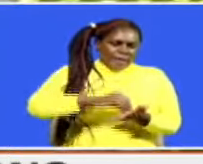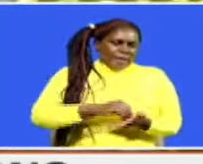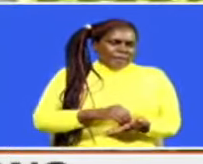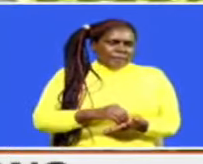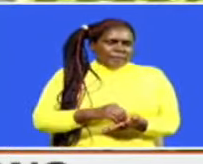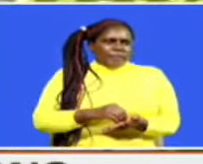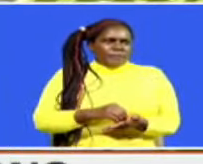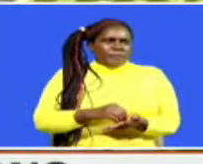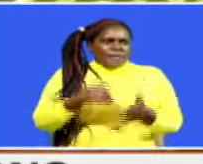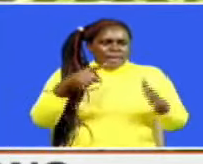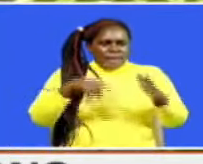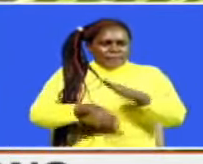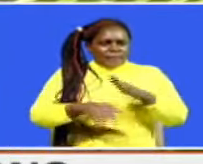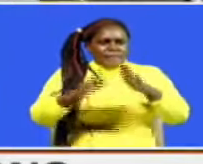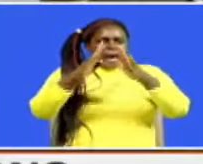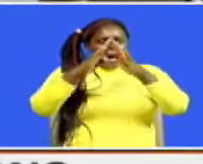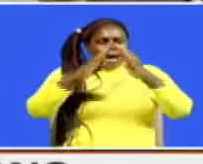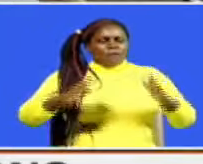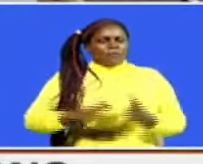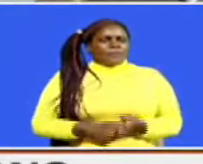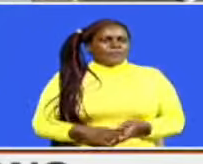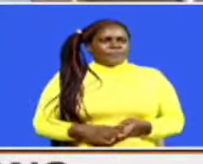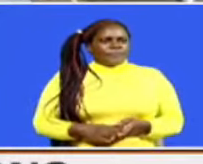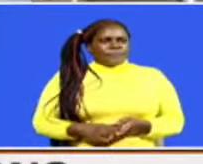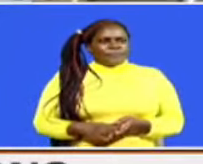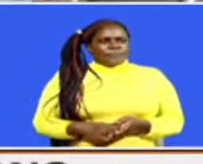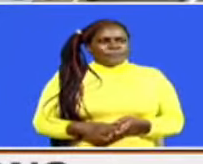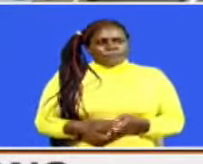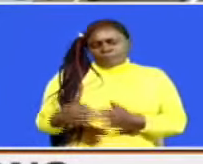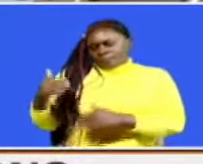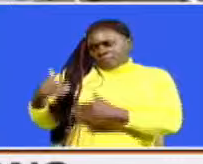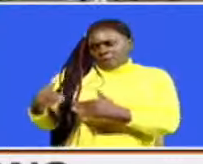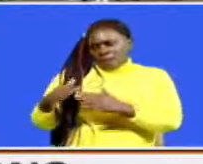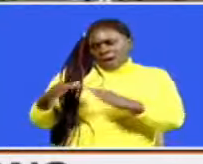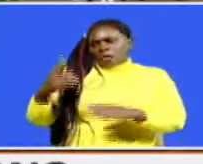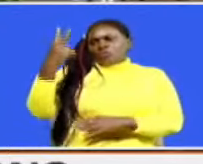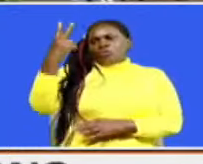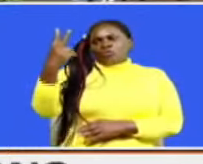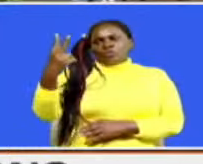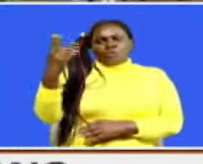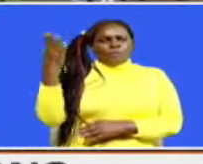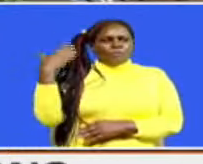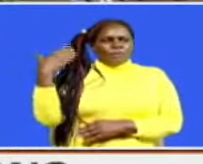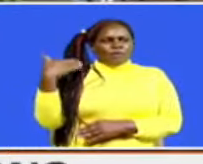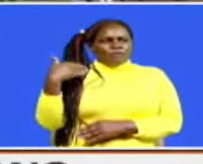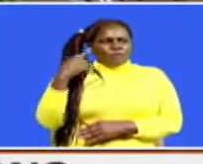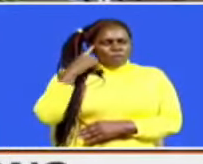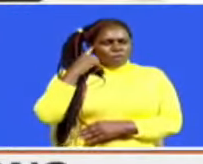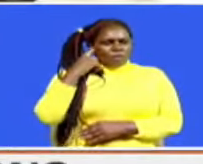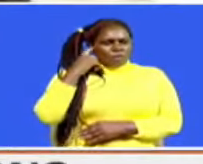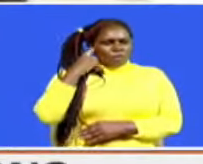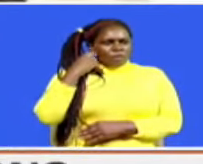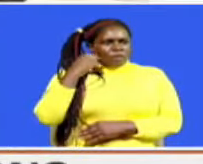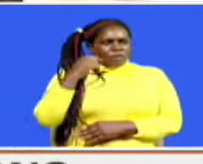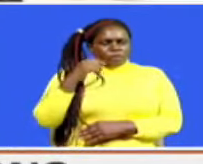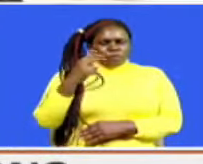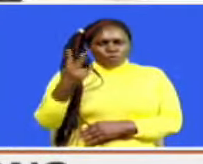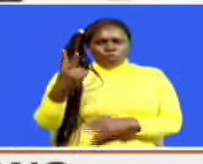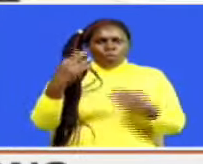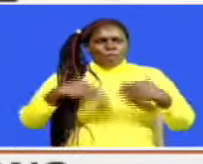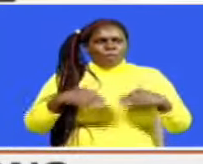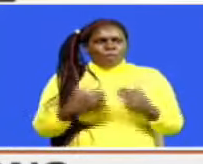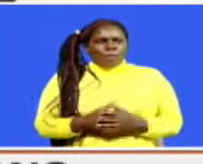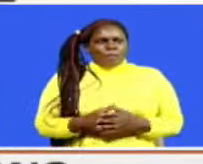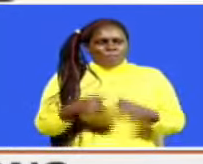Kurudi sasa ndio waliingia kwa nyumba yetu kabisa. Adjacent to the home are these two houses initially occupied by two judges.